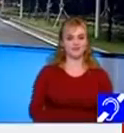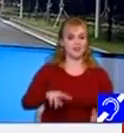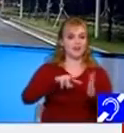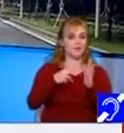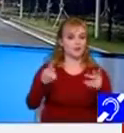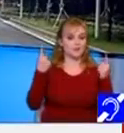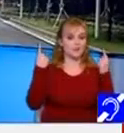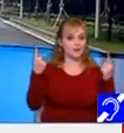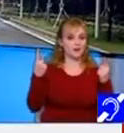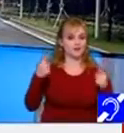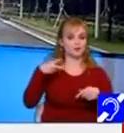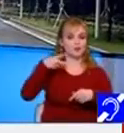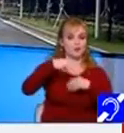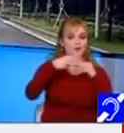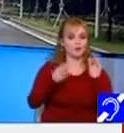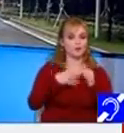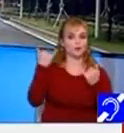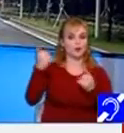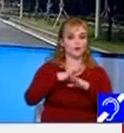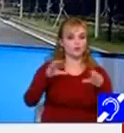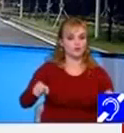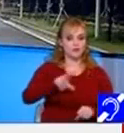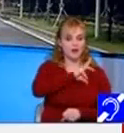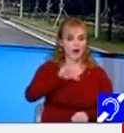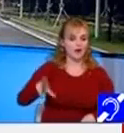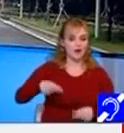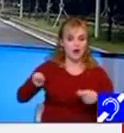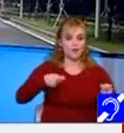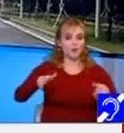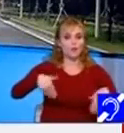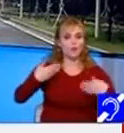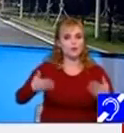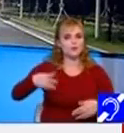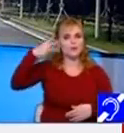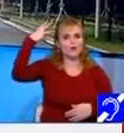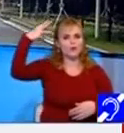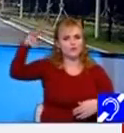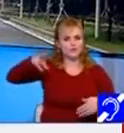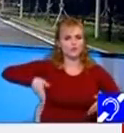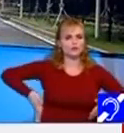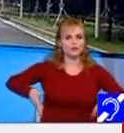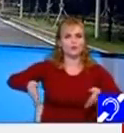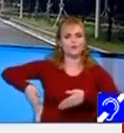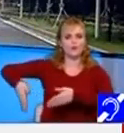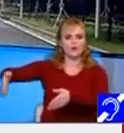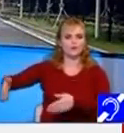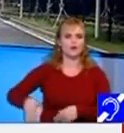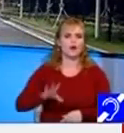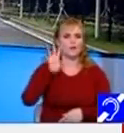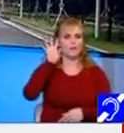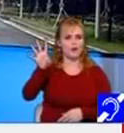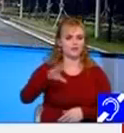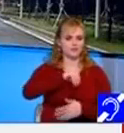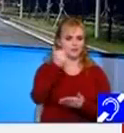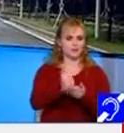Planuri ambițioase în 2018 pentru autoritățile din Cahul. Administrația își propune să modernizeze iluminatul public la cel puțin 4